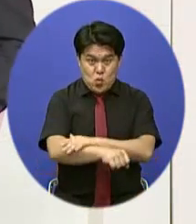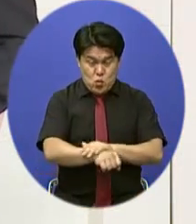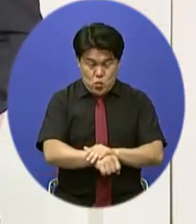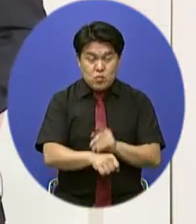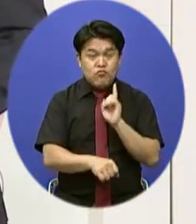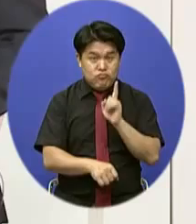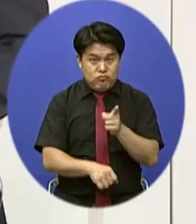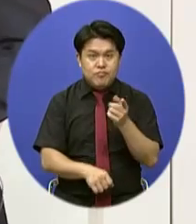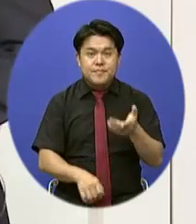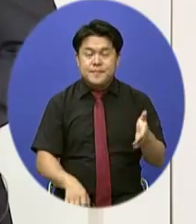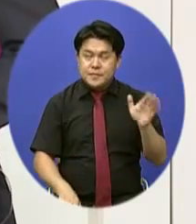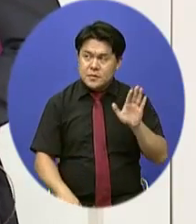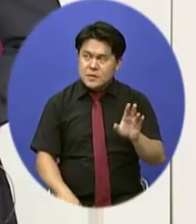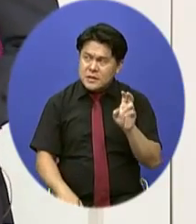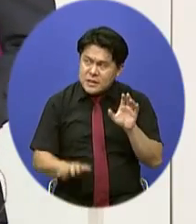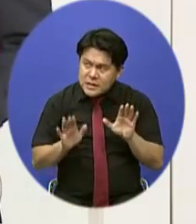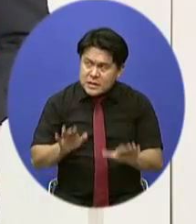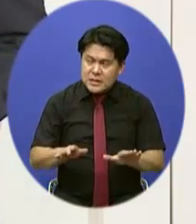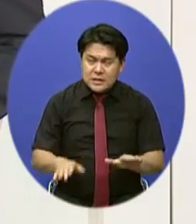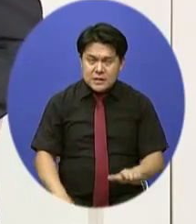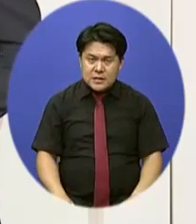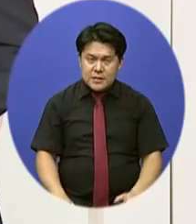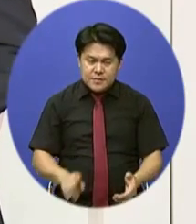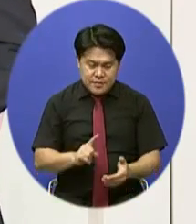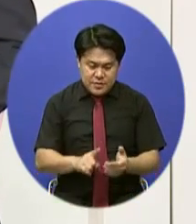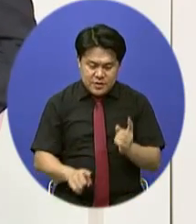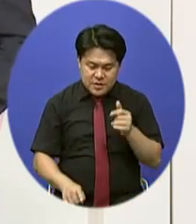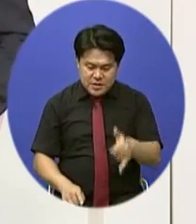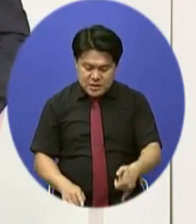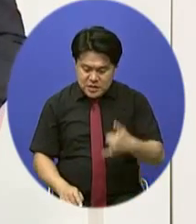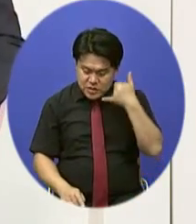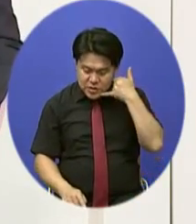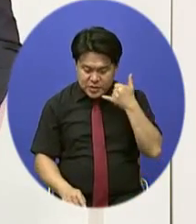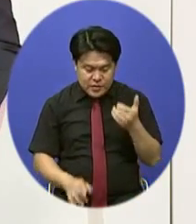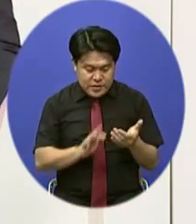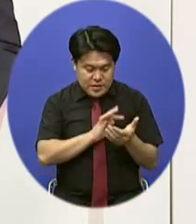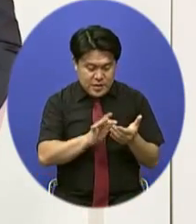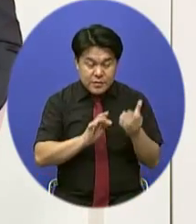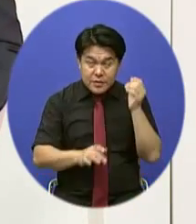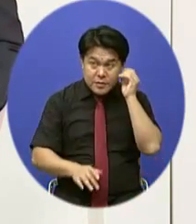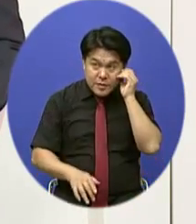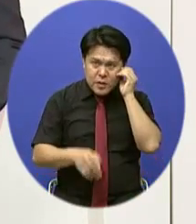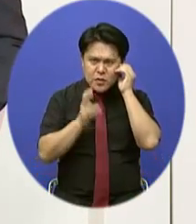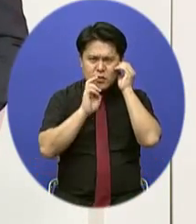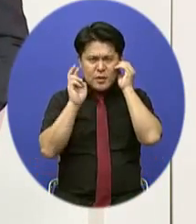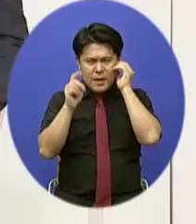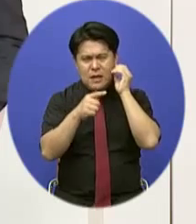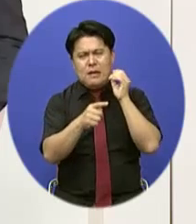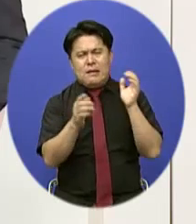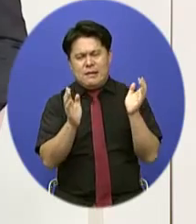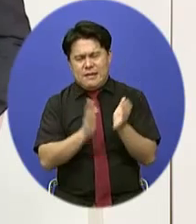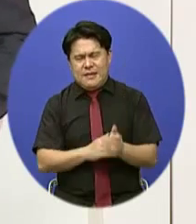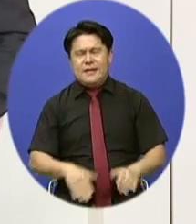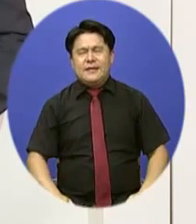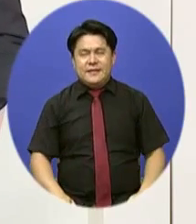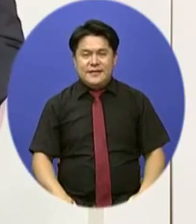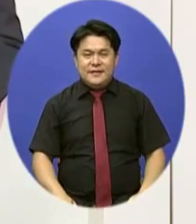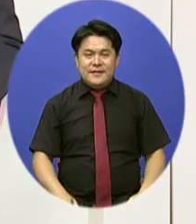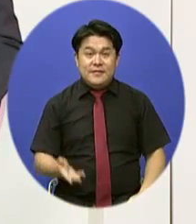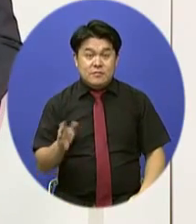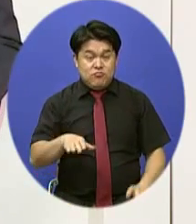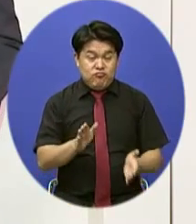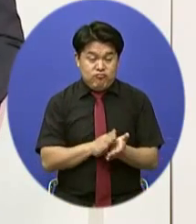하셨는데 네. 지금 이게 핸드폰 같아요? 전화기가 아니고요. 핸드폰인 네. 것 같아요. 네. 그래도 잘 불러주셨습니다. 네. 박자도